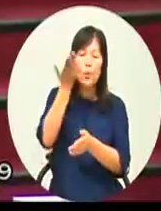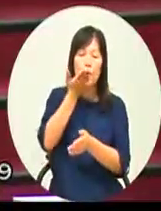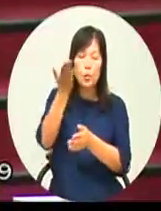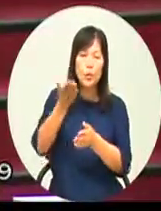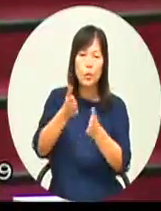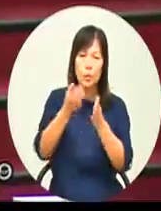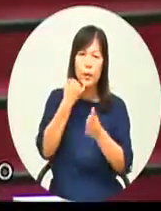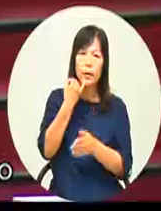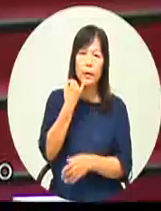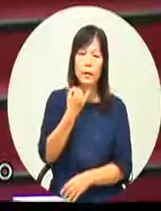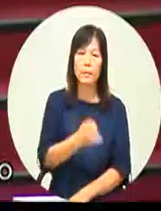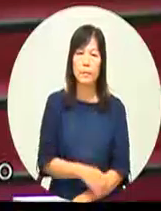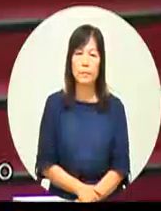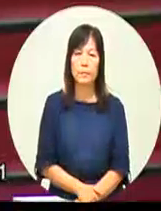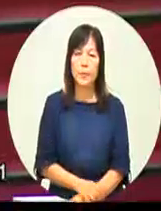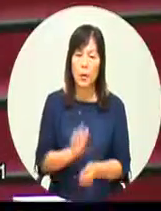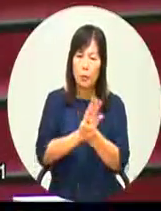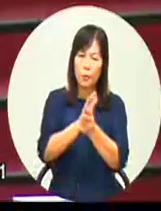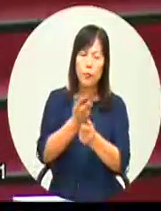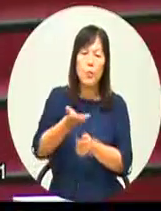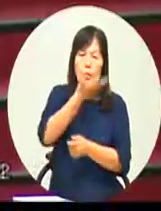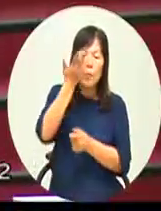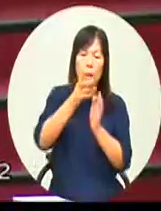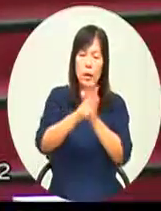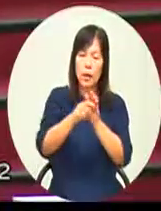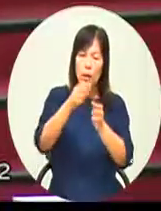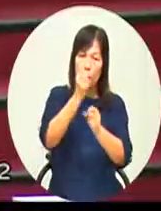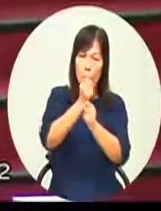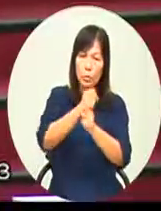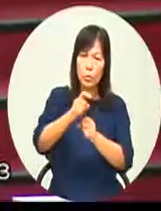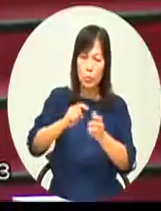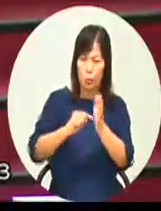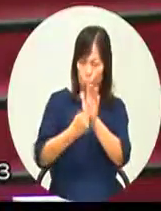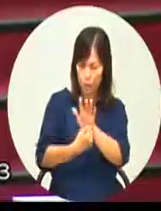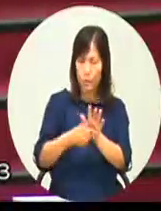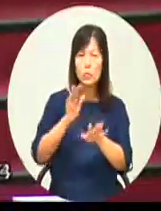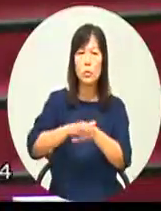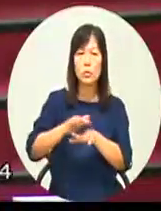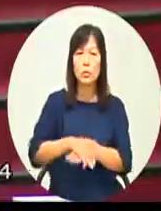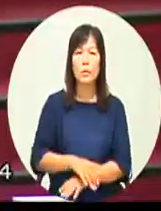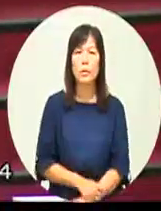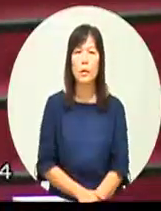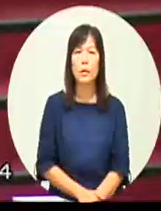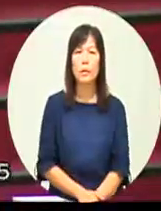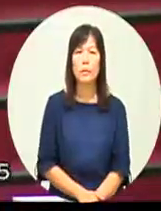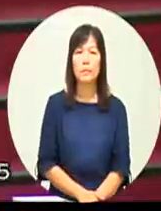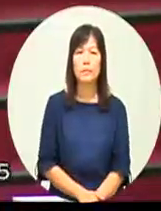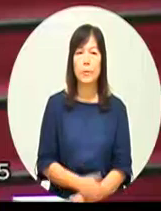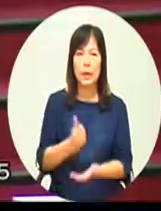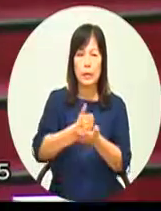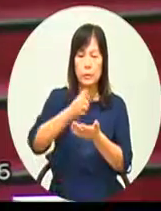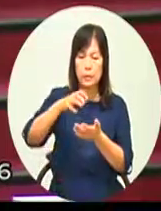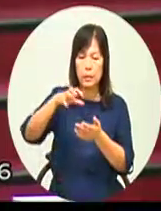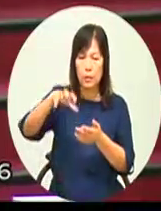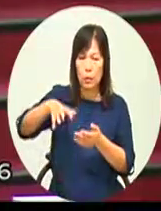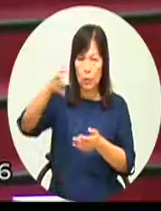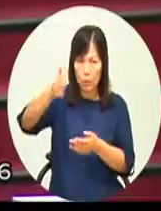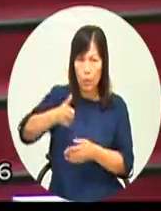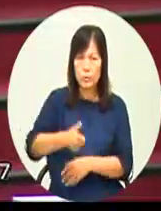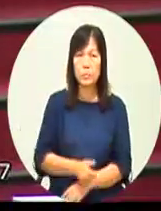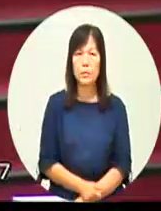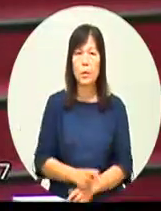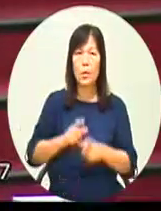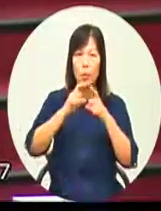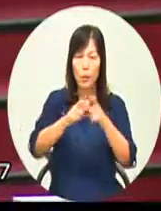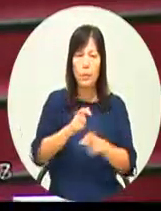光当然自然产业就会呈现。请我们的观光局的局长答